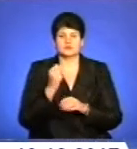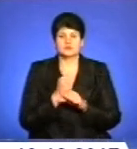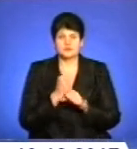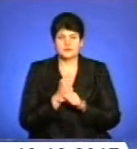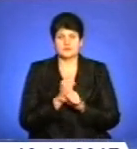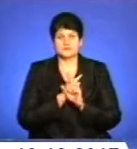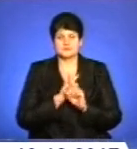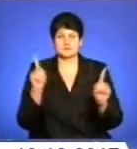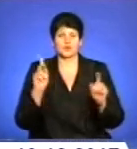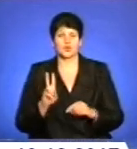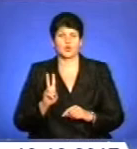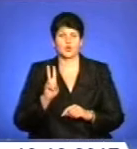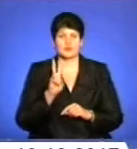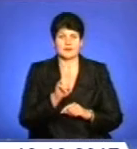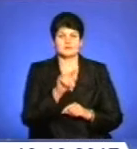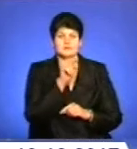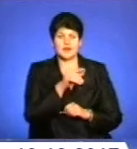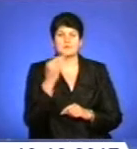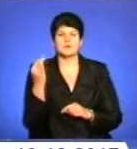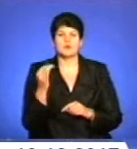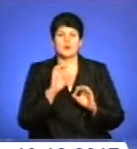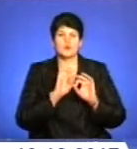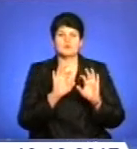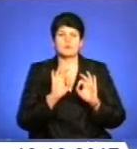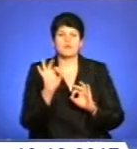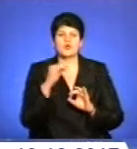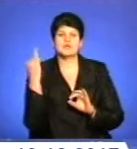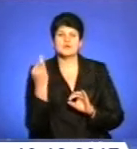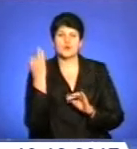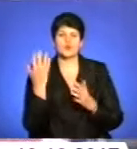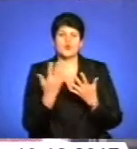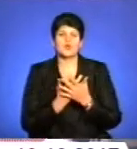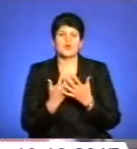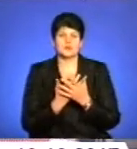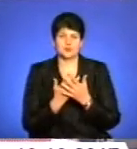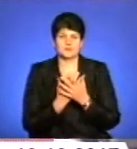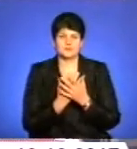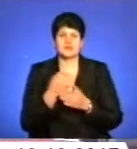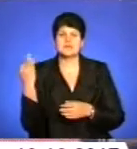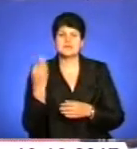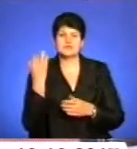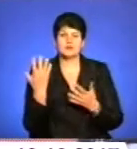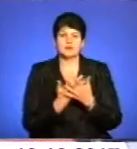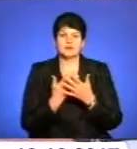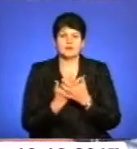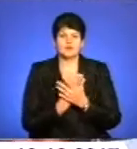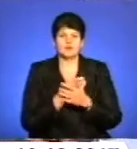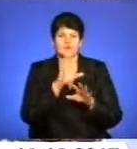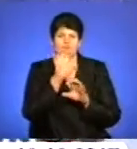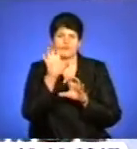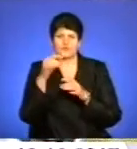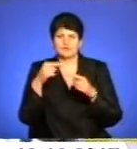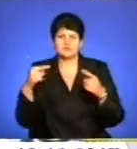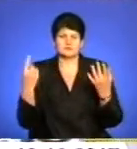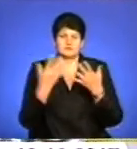фотогалерею з історією кіно. Ззовні тролейбус оформили кінострічкою. Історія кіно, українські трейлери і фото з фільмів,